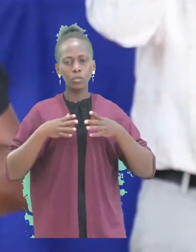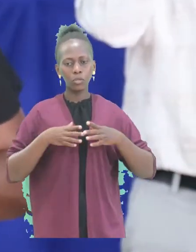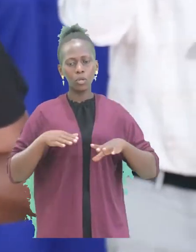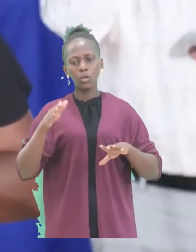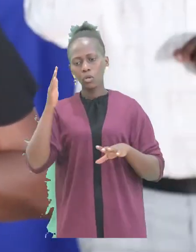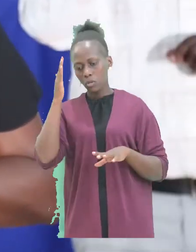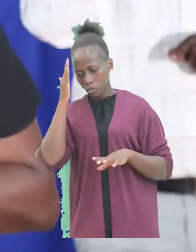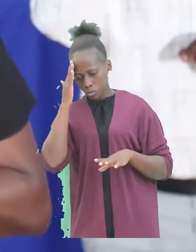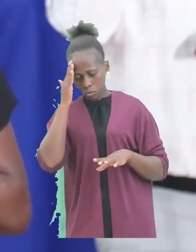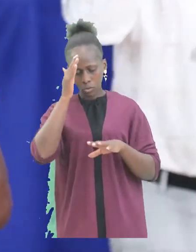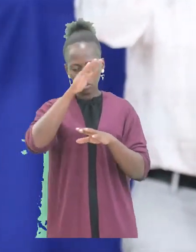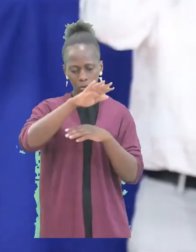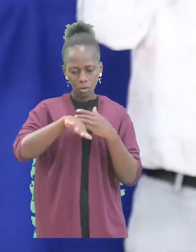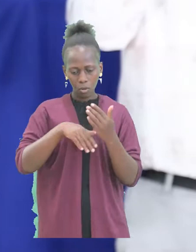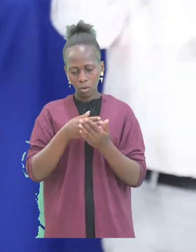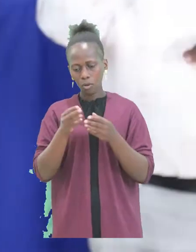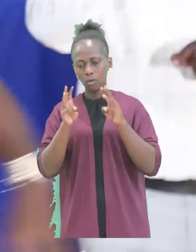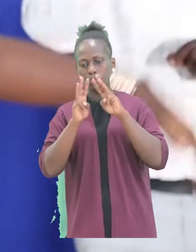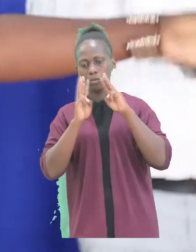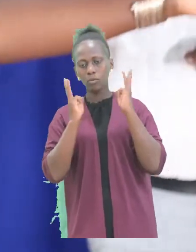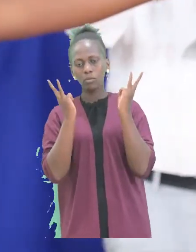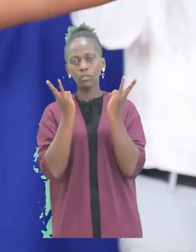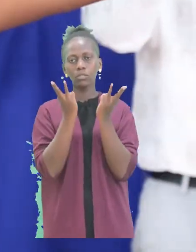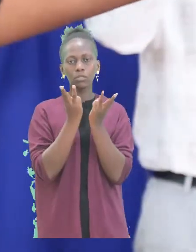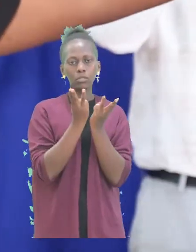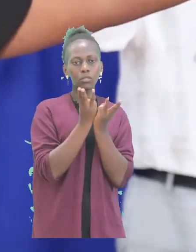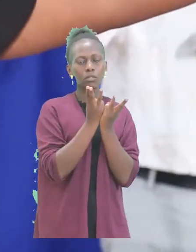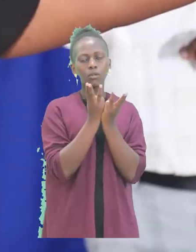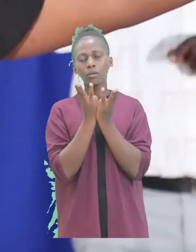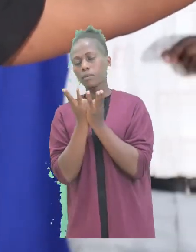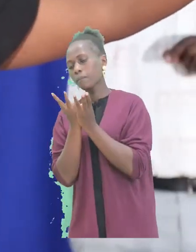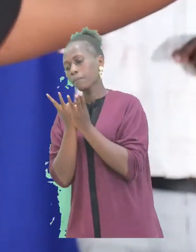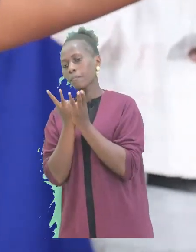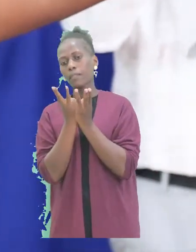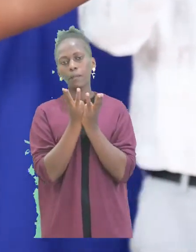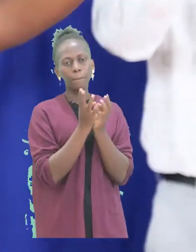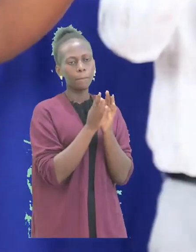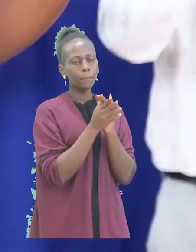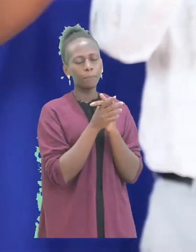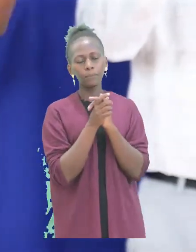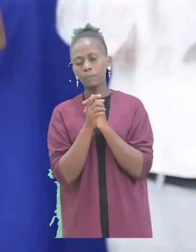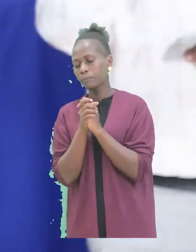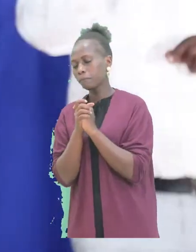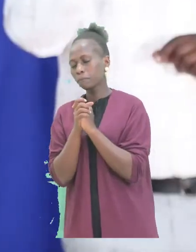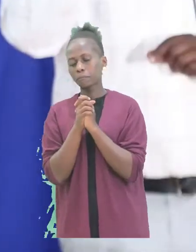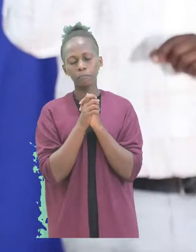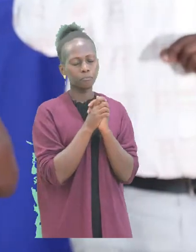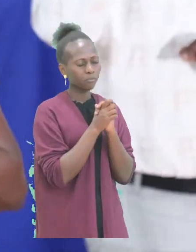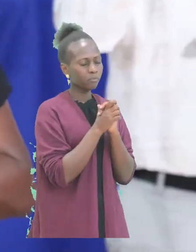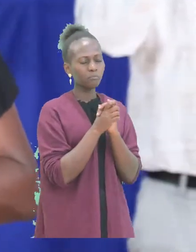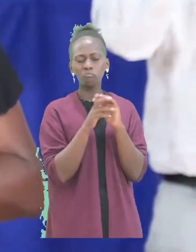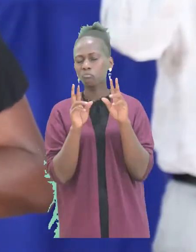naijulikane dunia kote. Tunasema unastahili Baba,